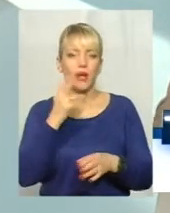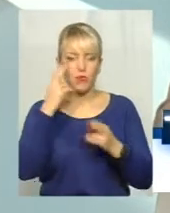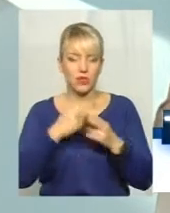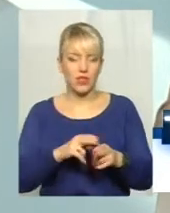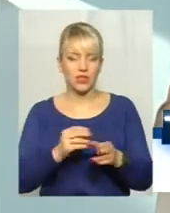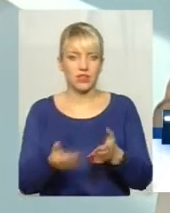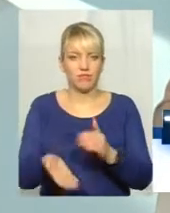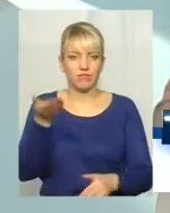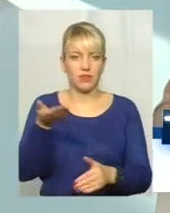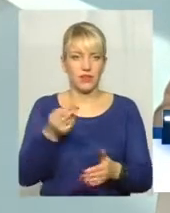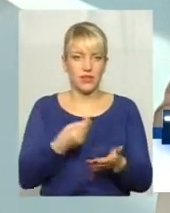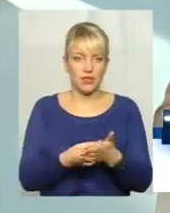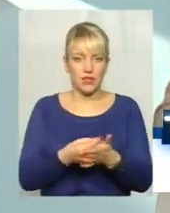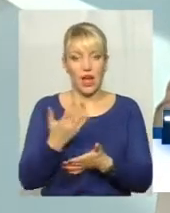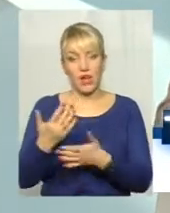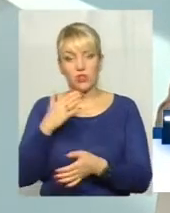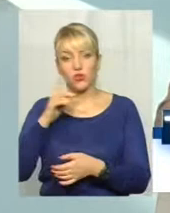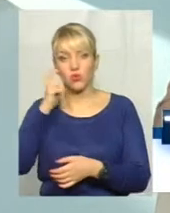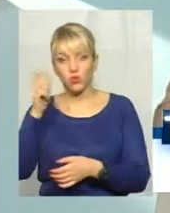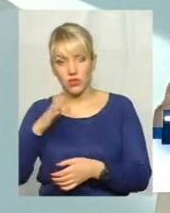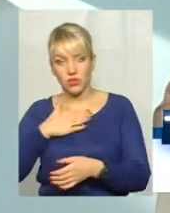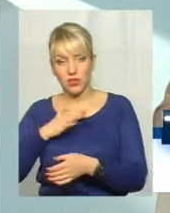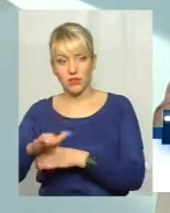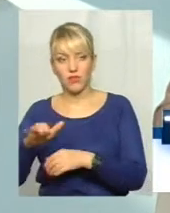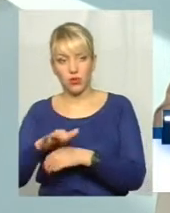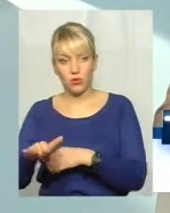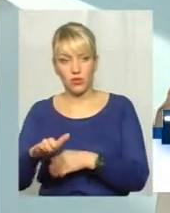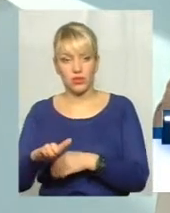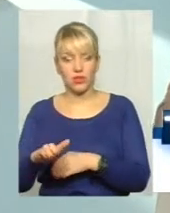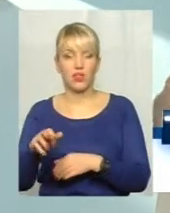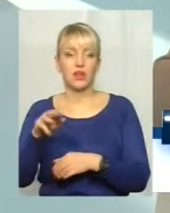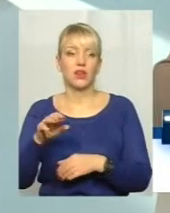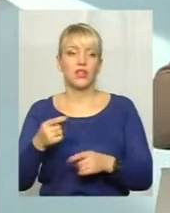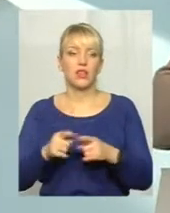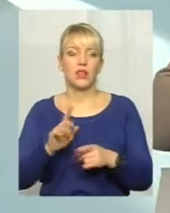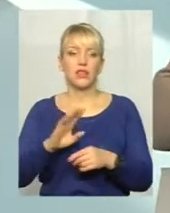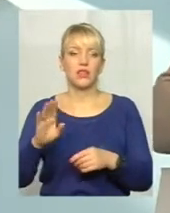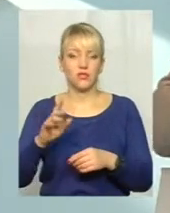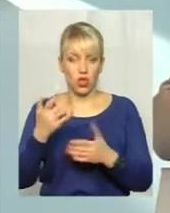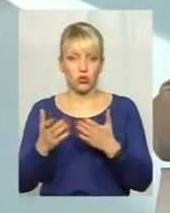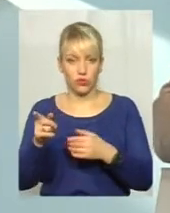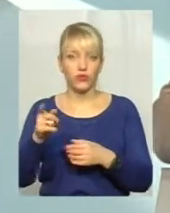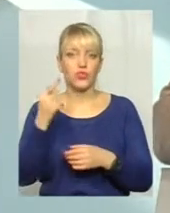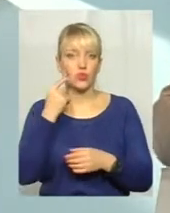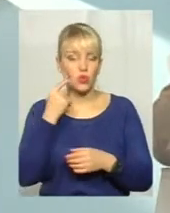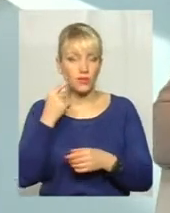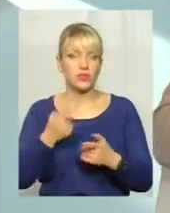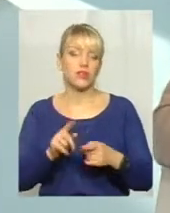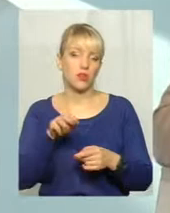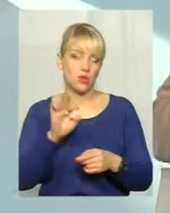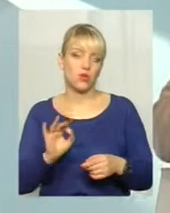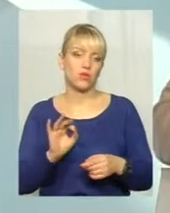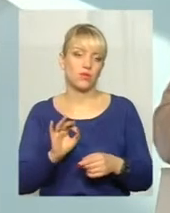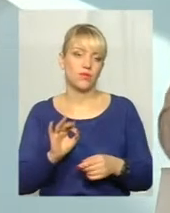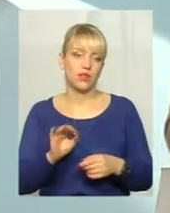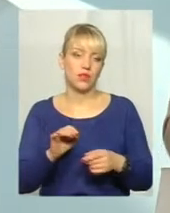це якась вітчизняна техніка чи вітчизняний виробник, якщо він ще добросовісний, а не під цей же шум піднімає на свою продукцію ціну.